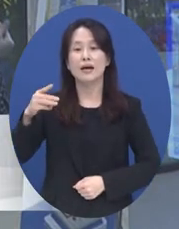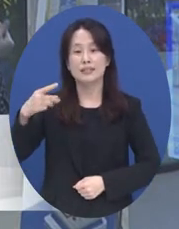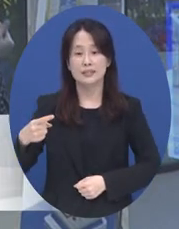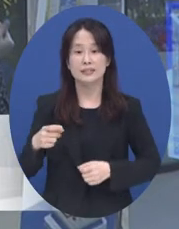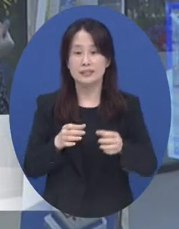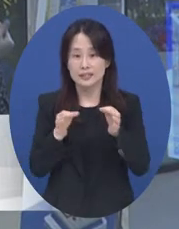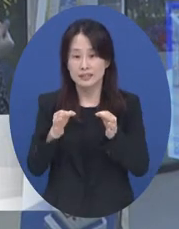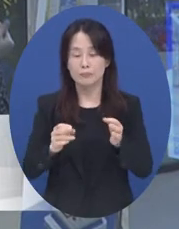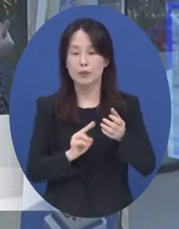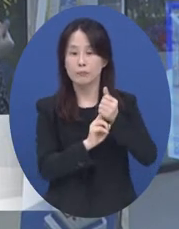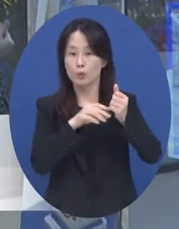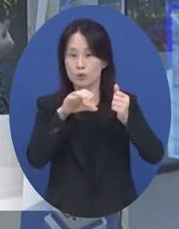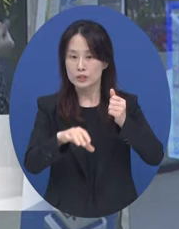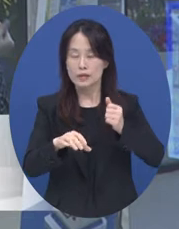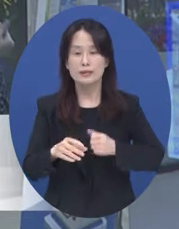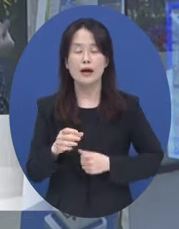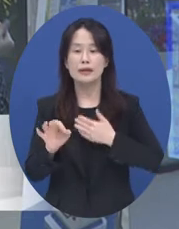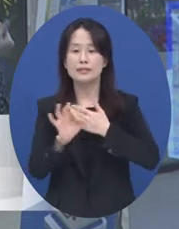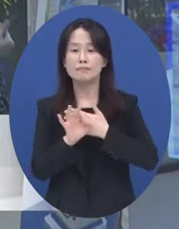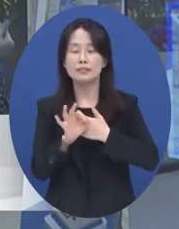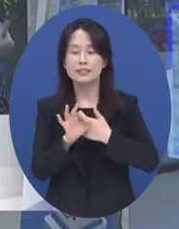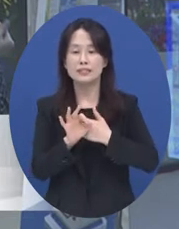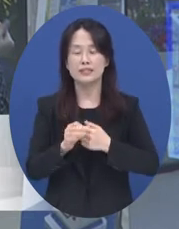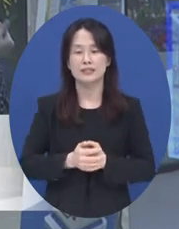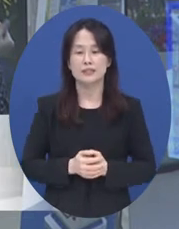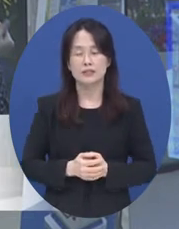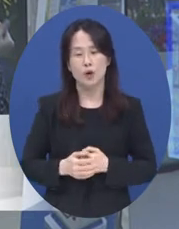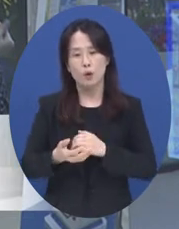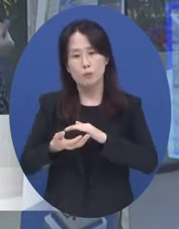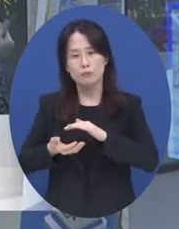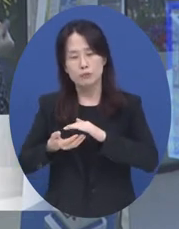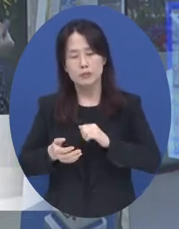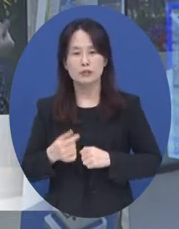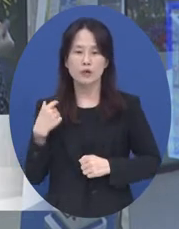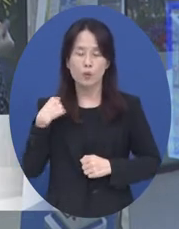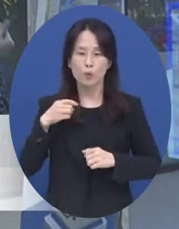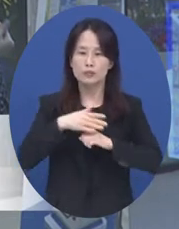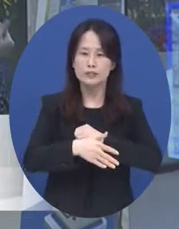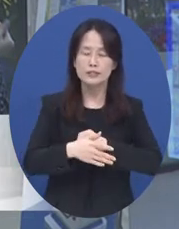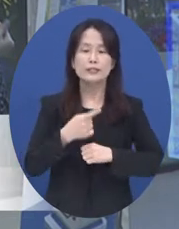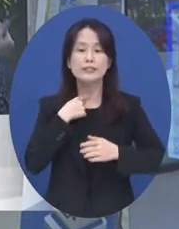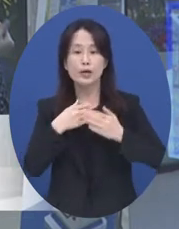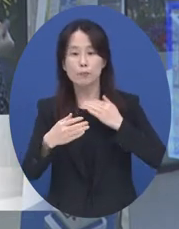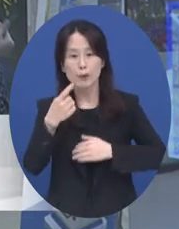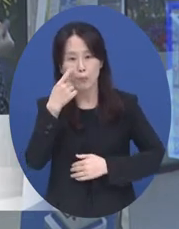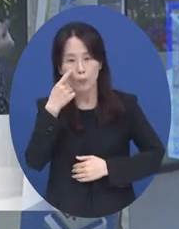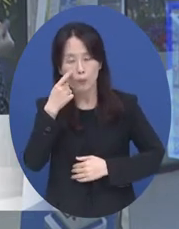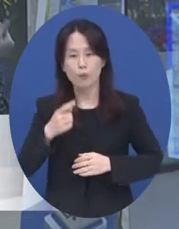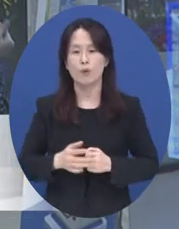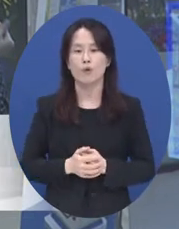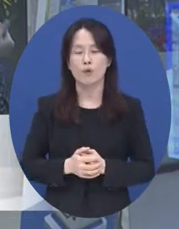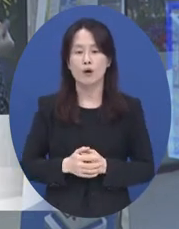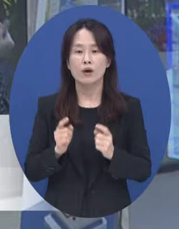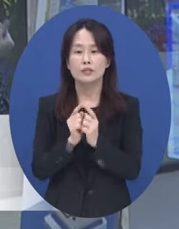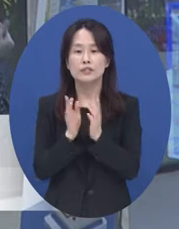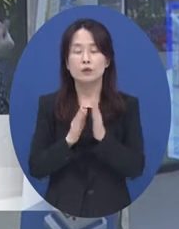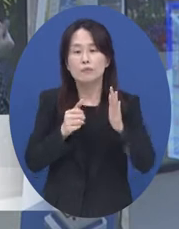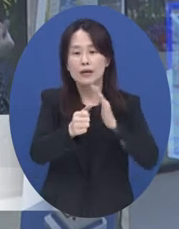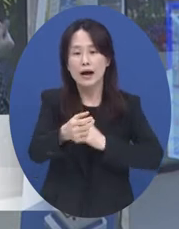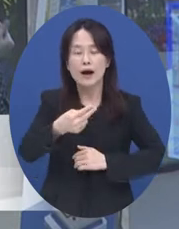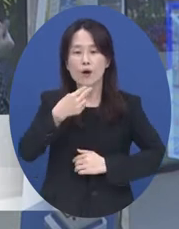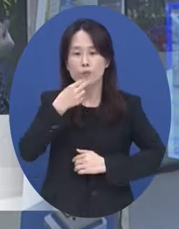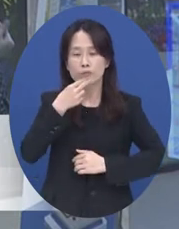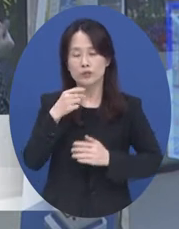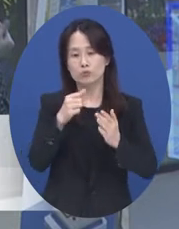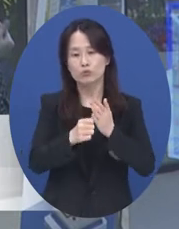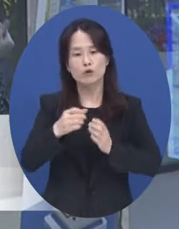이야기인데요. 미용실에가 가상현실을 통해 미리 할 헤어스타일을 체험해 본다든가, 증강현실로 매장에 가지 않고 생생하게